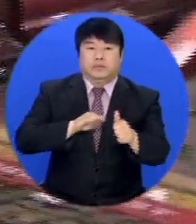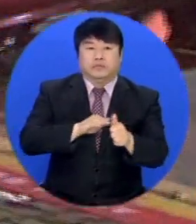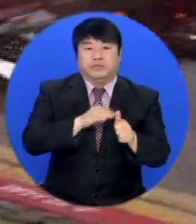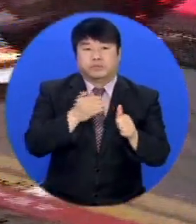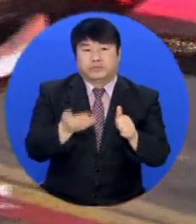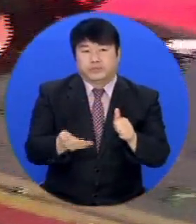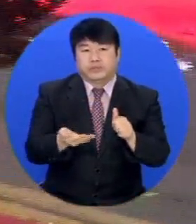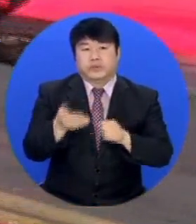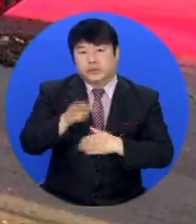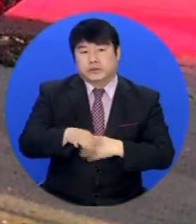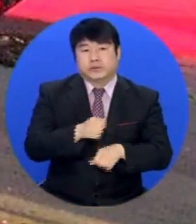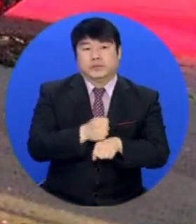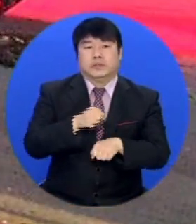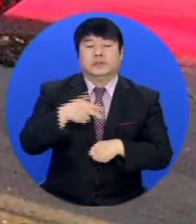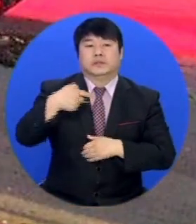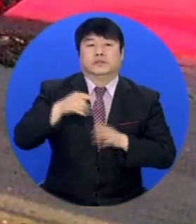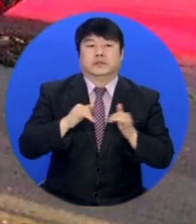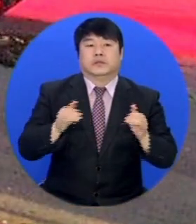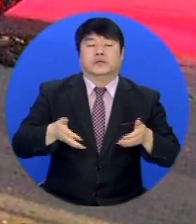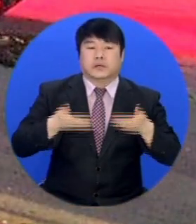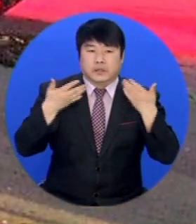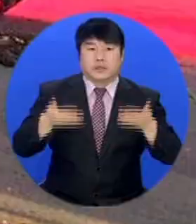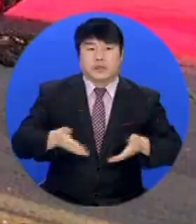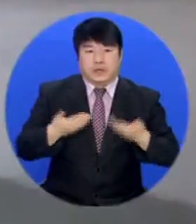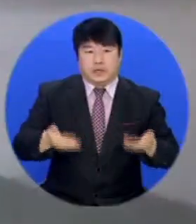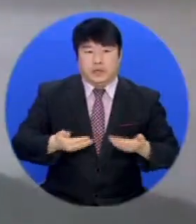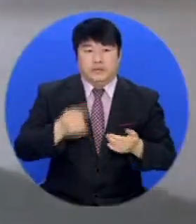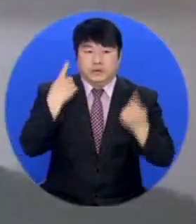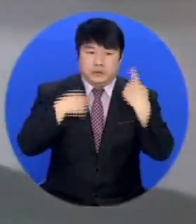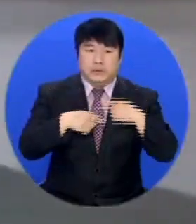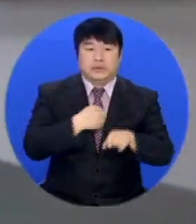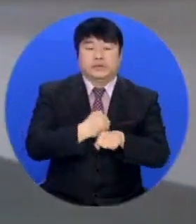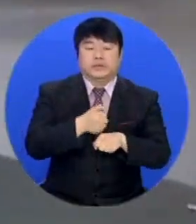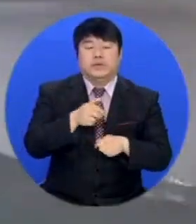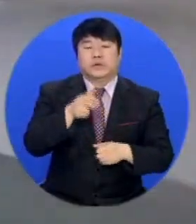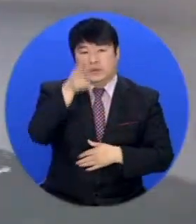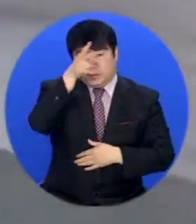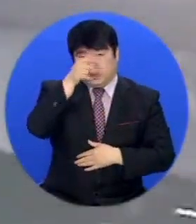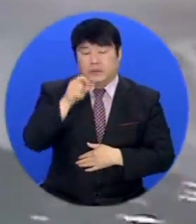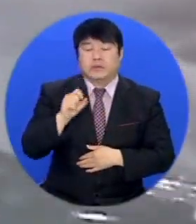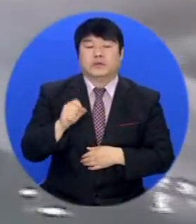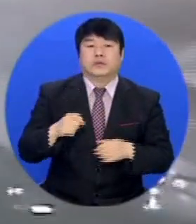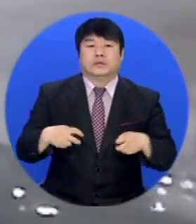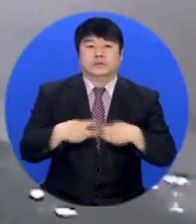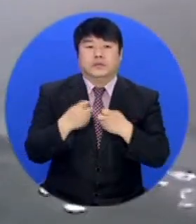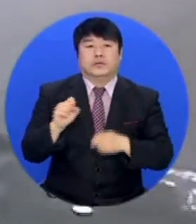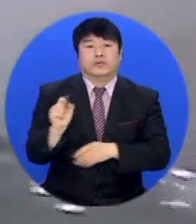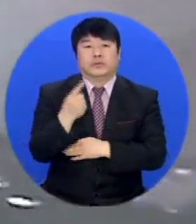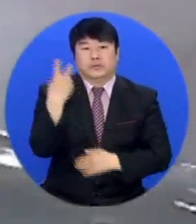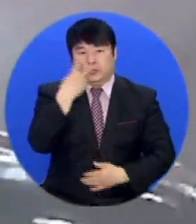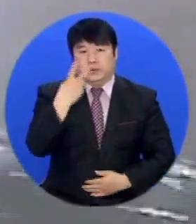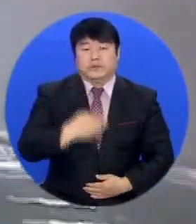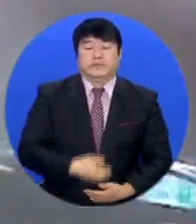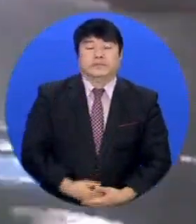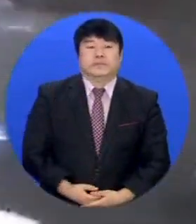차량이 전복됐지만 정 씨는 가벼운 부상을 입었고 경찰은 정확한 사고 경위를 조사하고 있습니다.